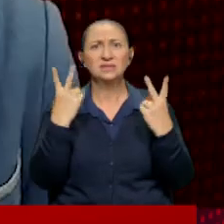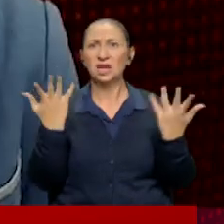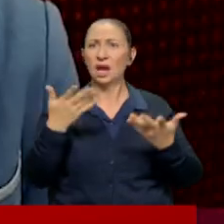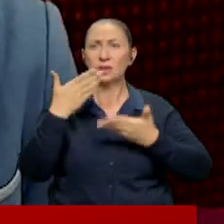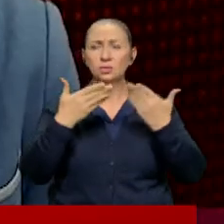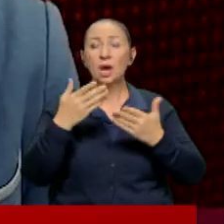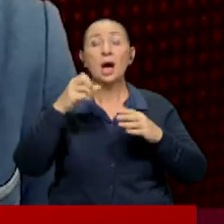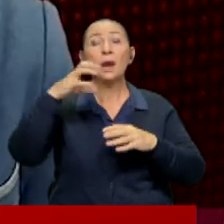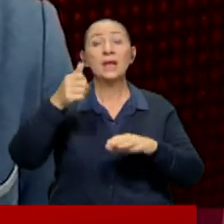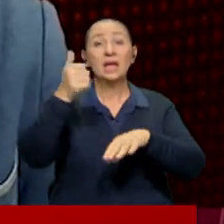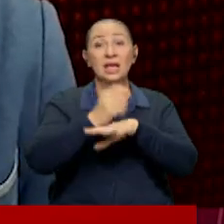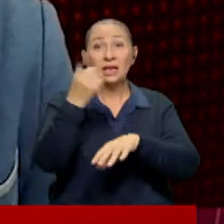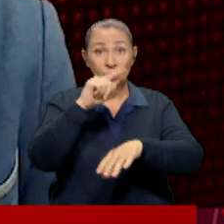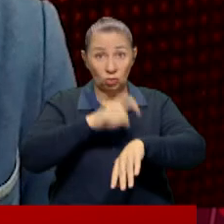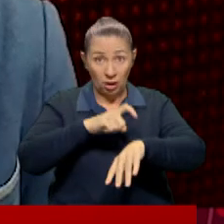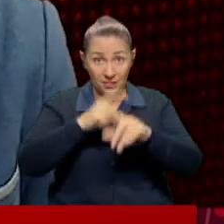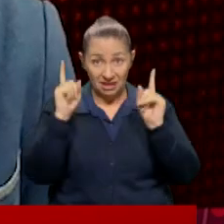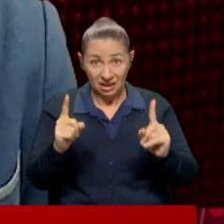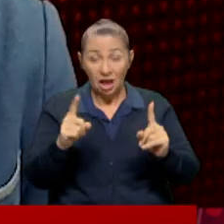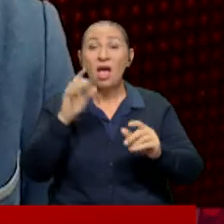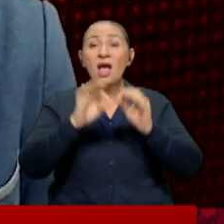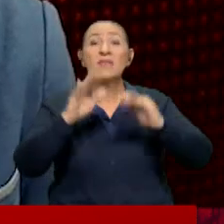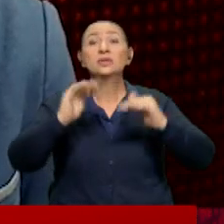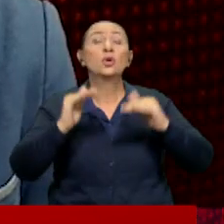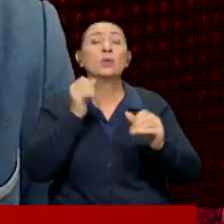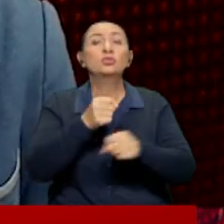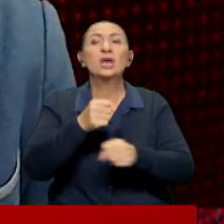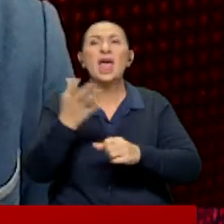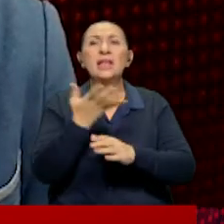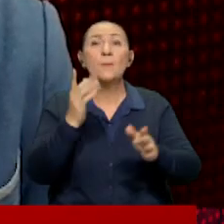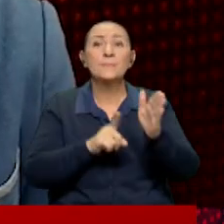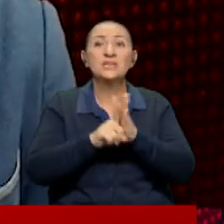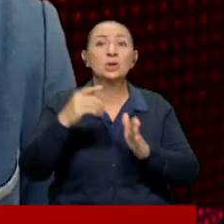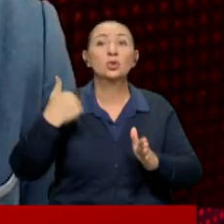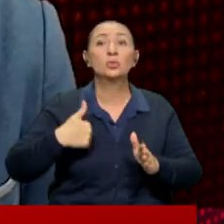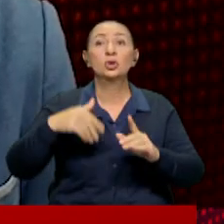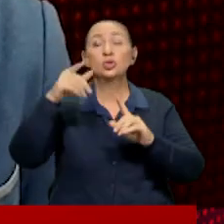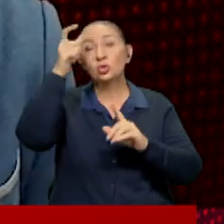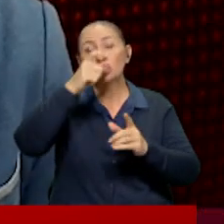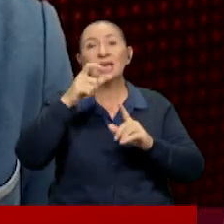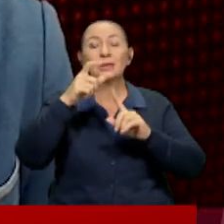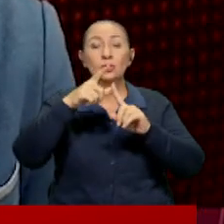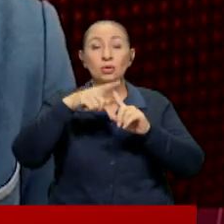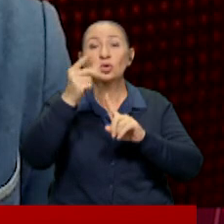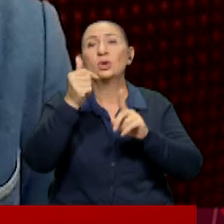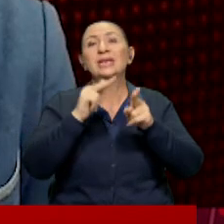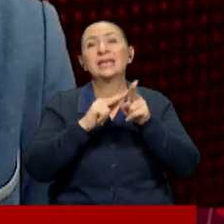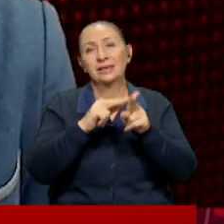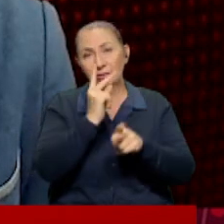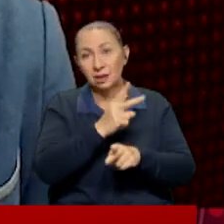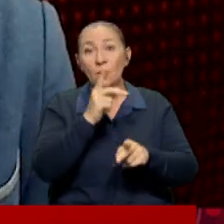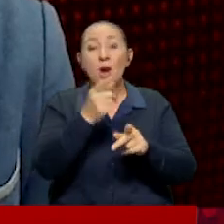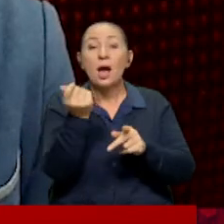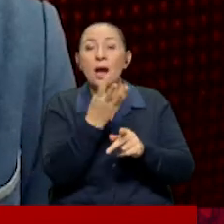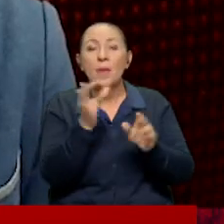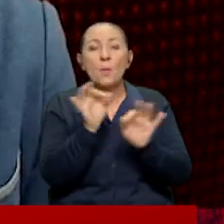cakası? AK Parti iktidarı döneminin enflasyonla mücadele konusundaki en başarılı kurumu Türkiye İstatistik Kurumu'dur. Rakamları manipüle ederek